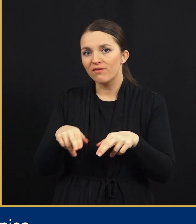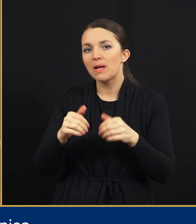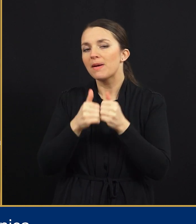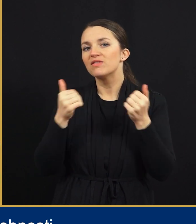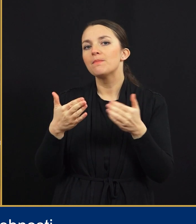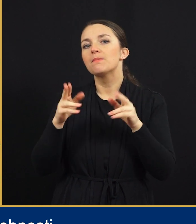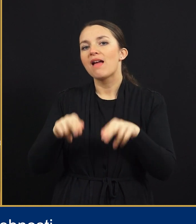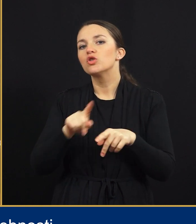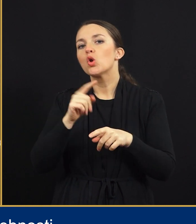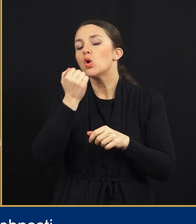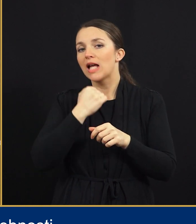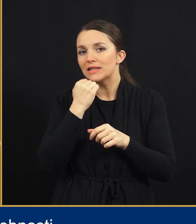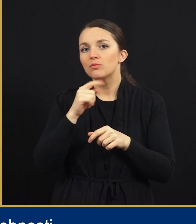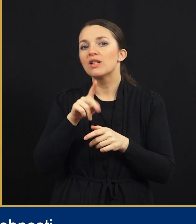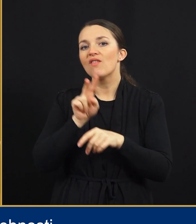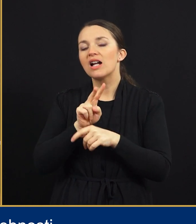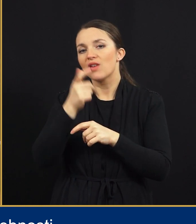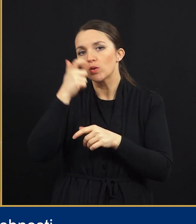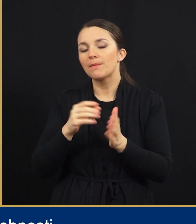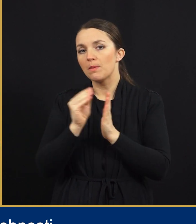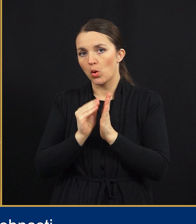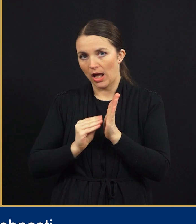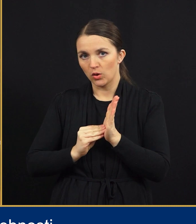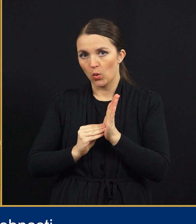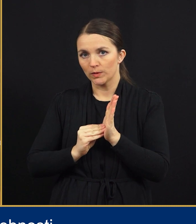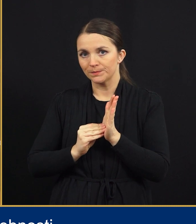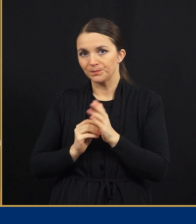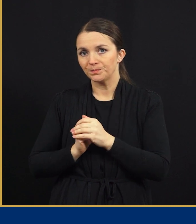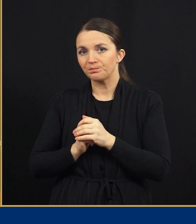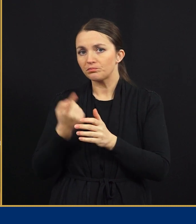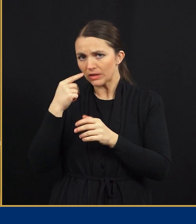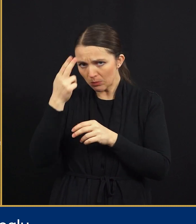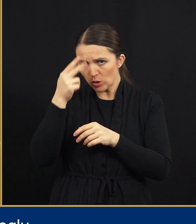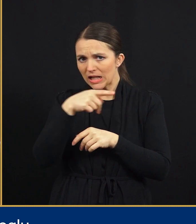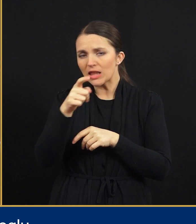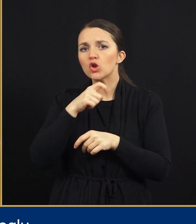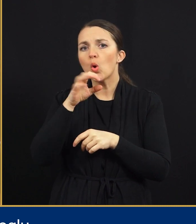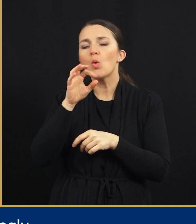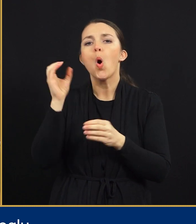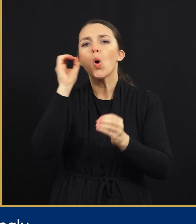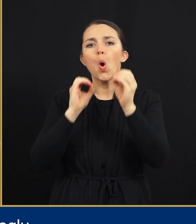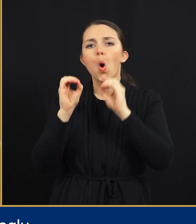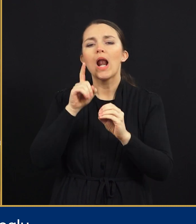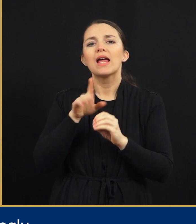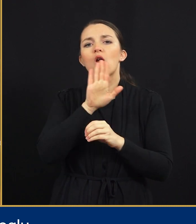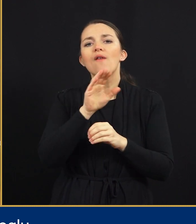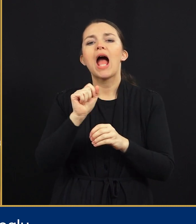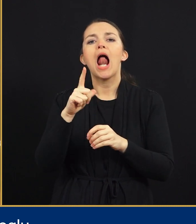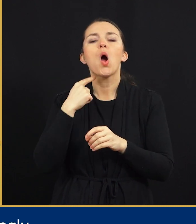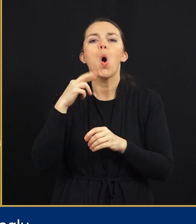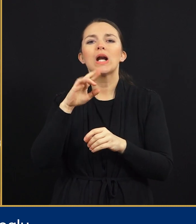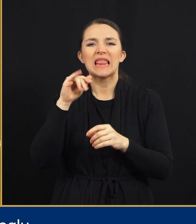pravicami, predvsem s pravico do zasebnosti in varstva osebnih podatkov. A poznate zgodbo o Googlu in